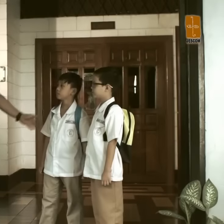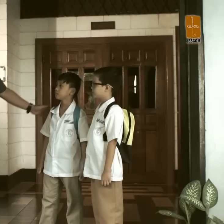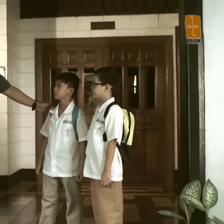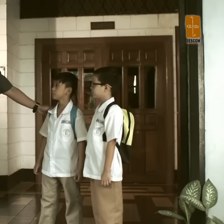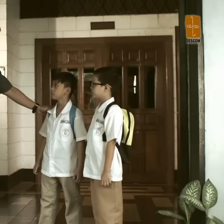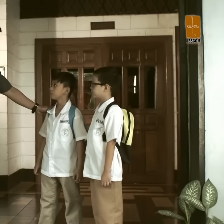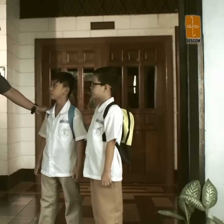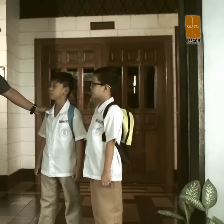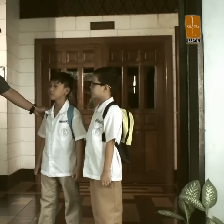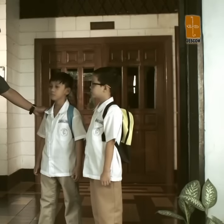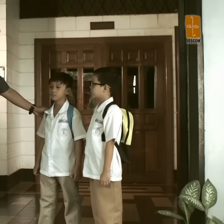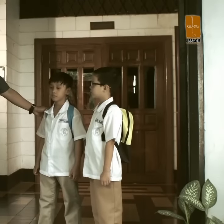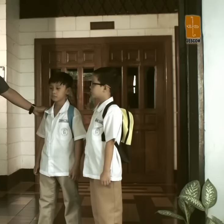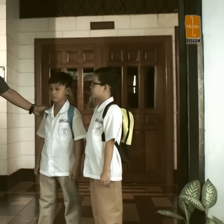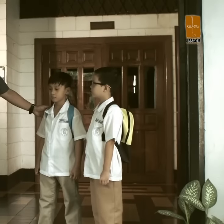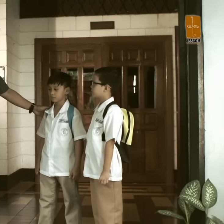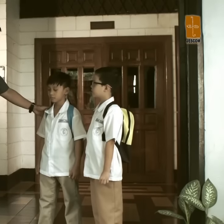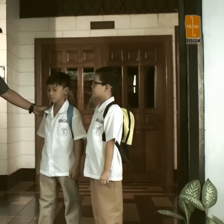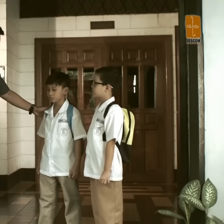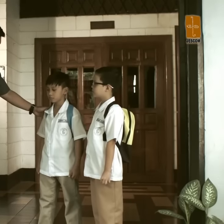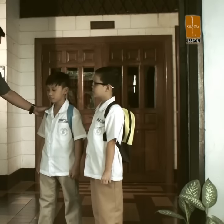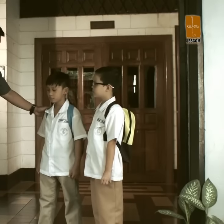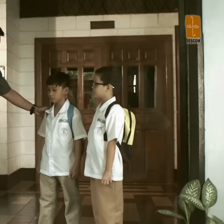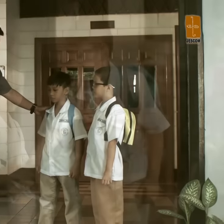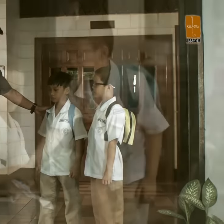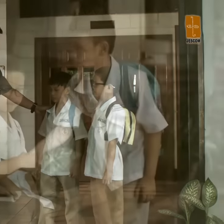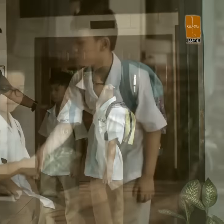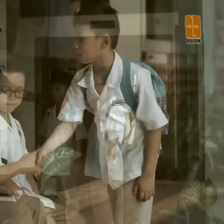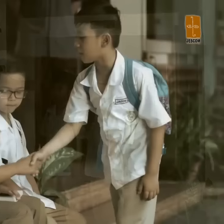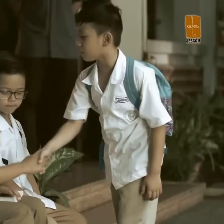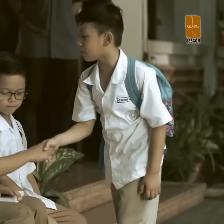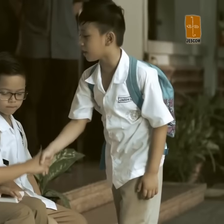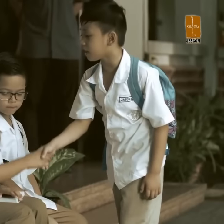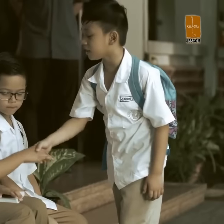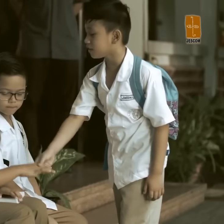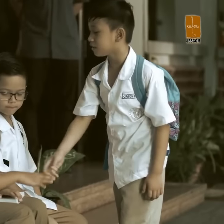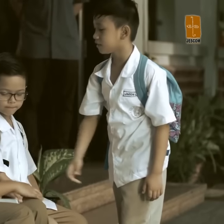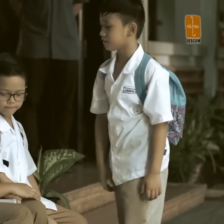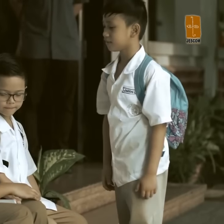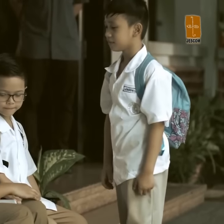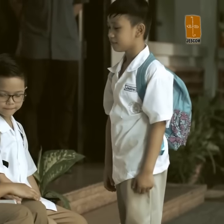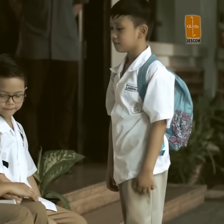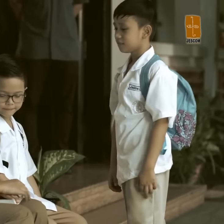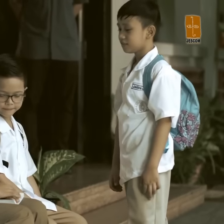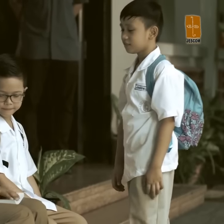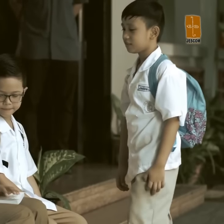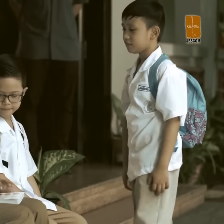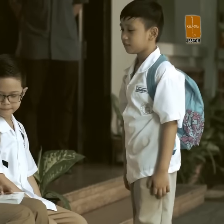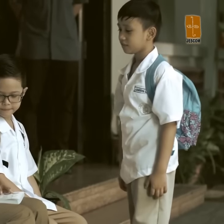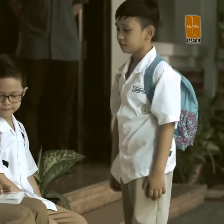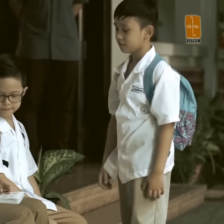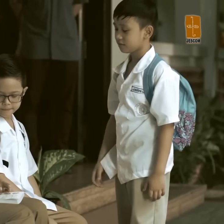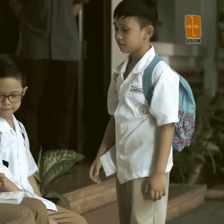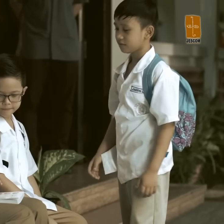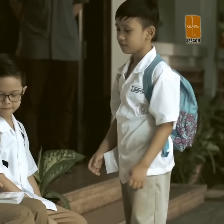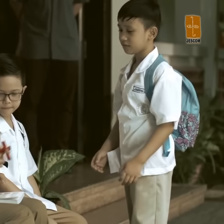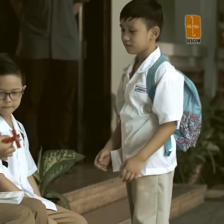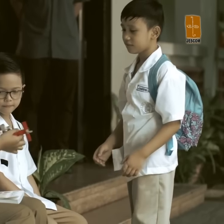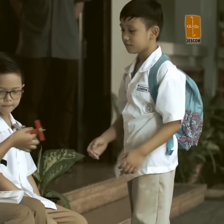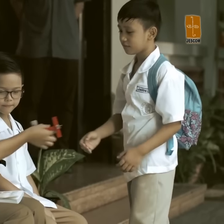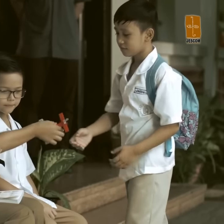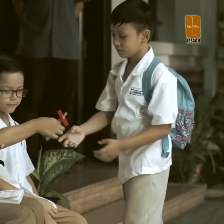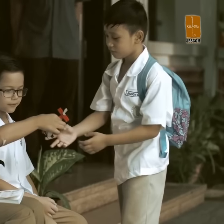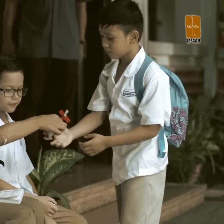Yung bilangin ang bawat sandali